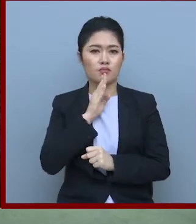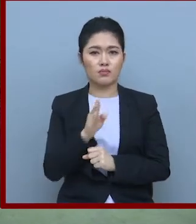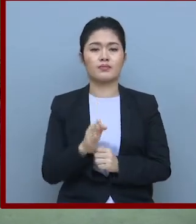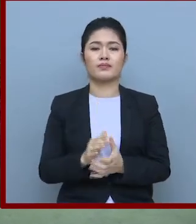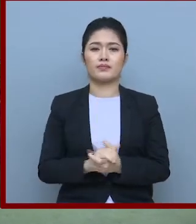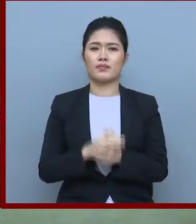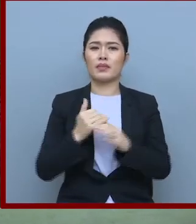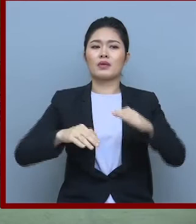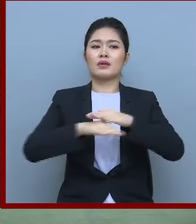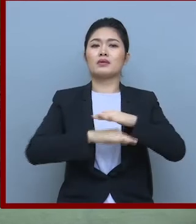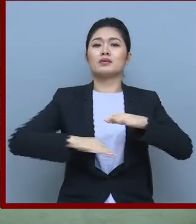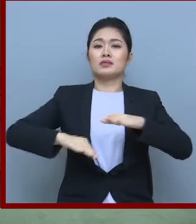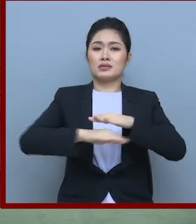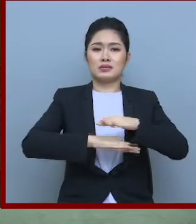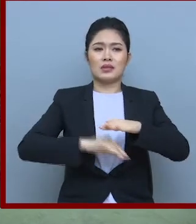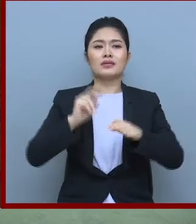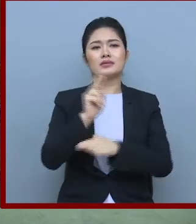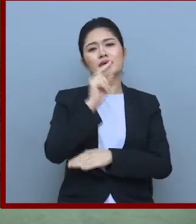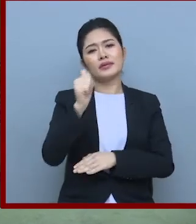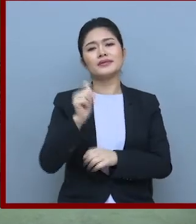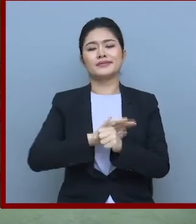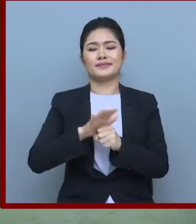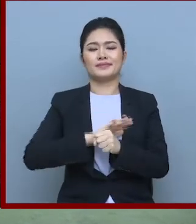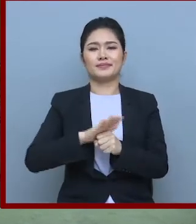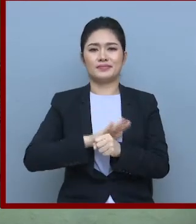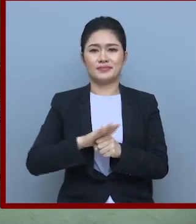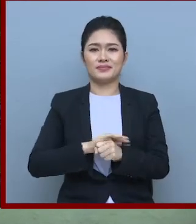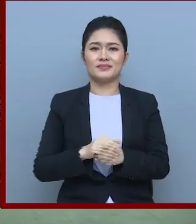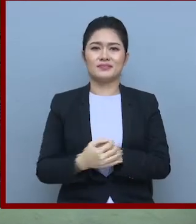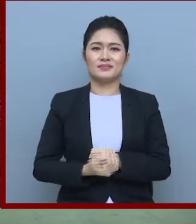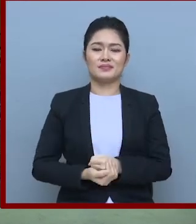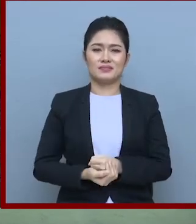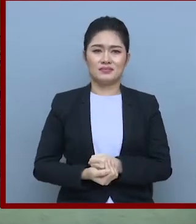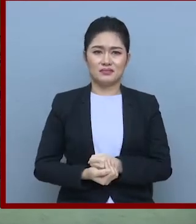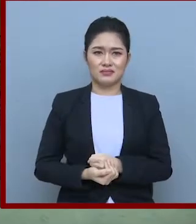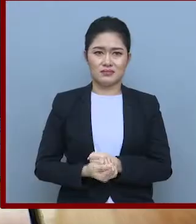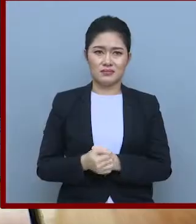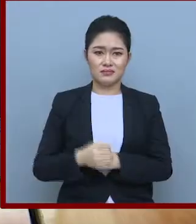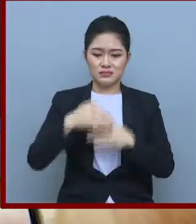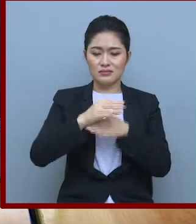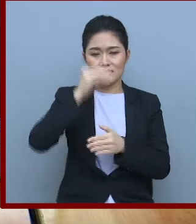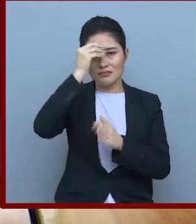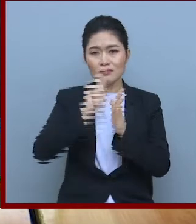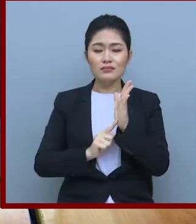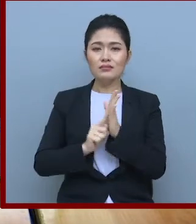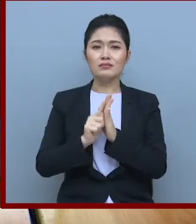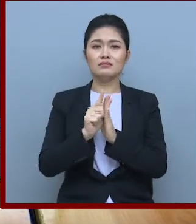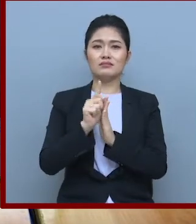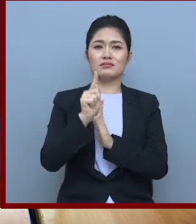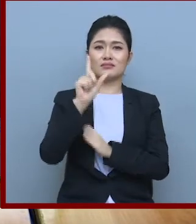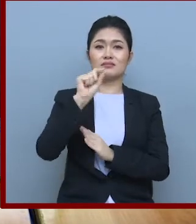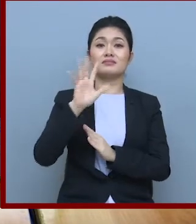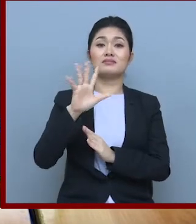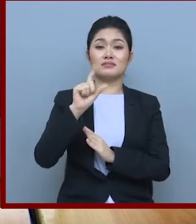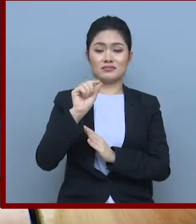ครับอันนี้เบื้องต้นก็ใช้งานได้ในระดับหนึ่งนะครับอุณหภูมิเมื่อกี้ผมจับนะครับก็เ